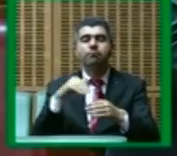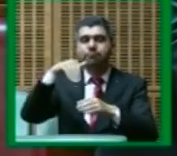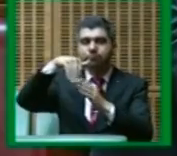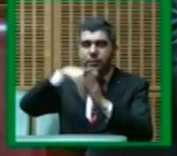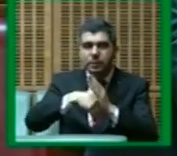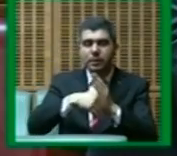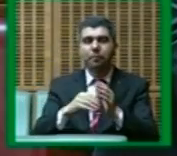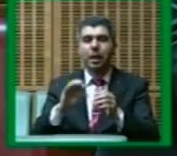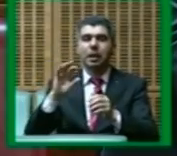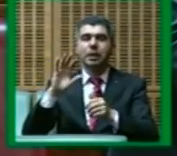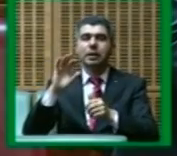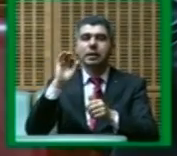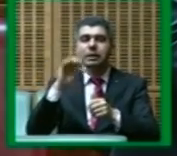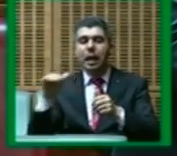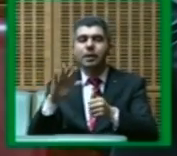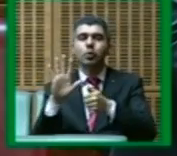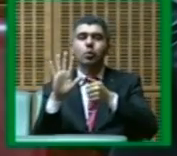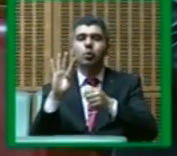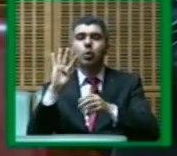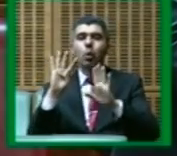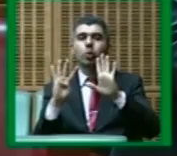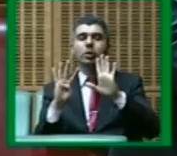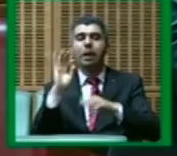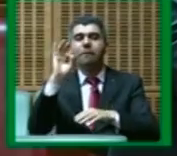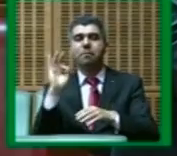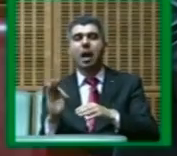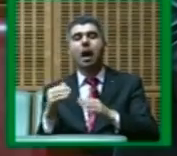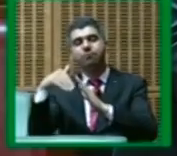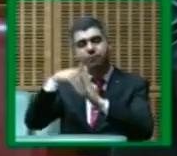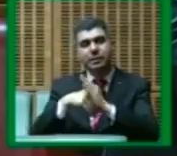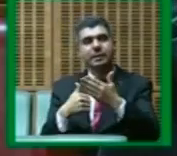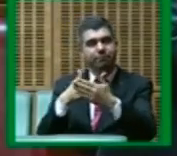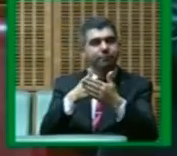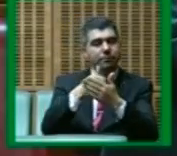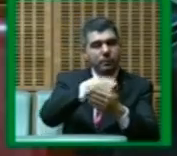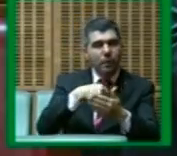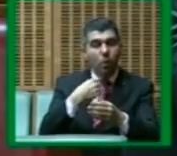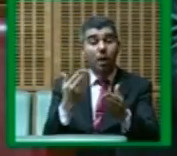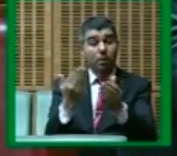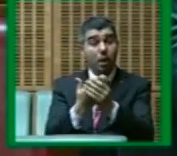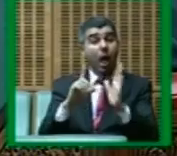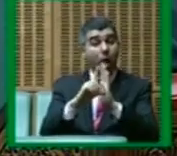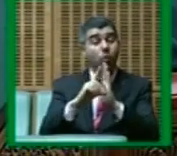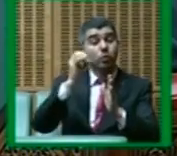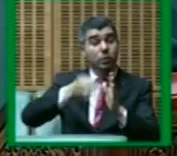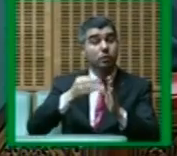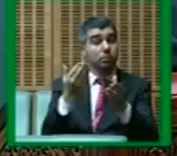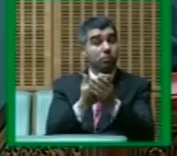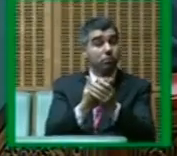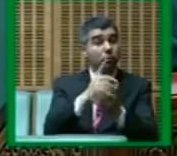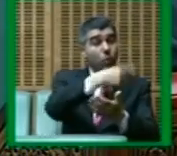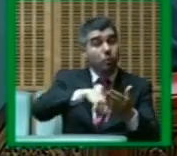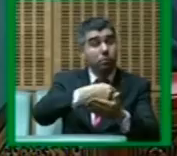ناقص 9 ناقص 10%. المساله الثانيه، القطاع السيد المستشار المحترم هو فيه دفتر تحملات، هو مفتوح، كاين